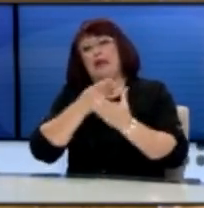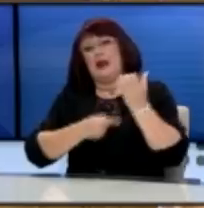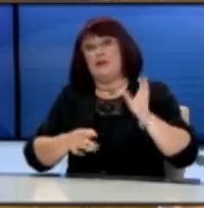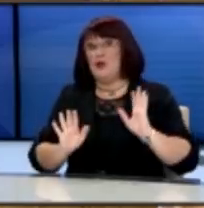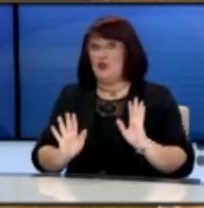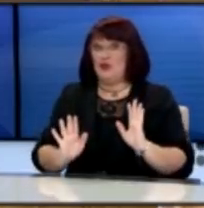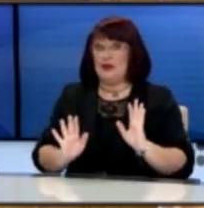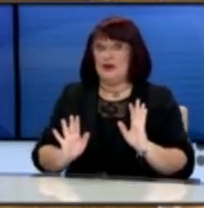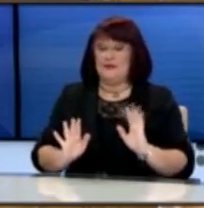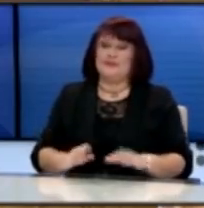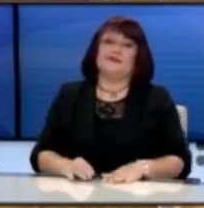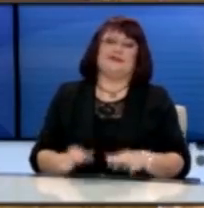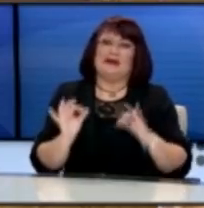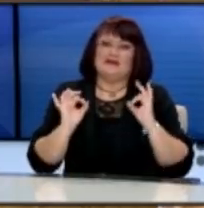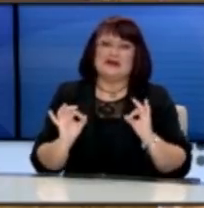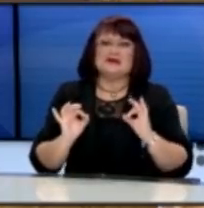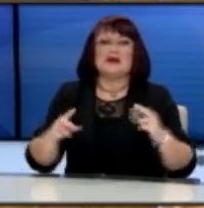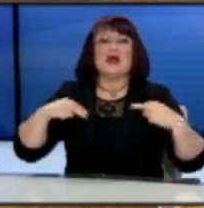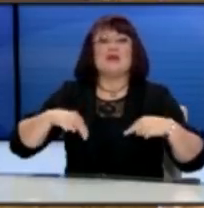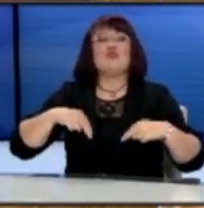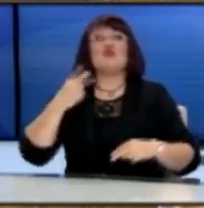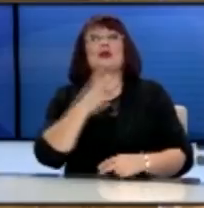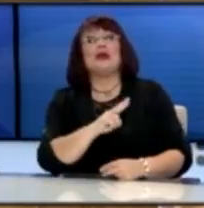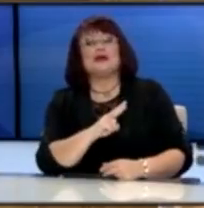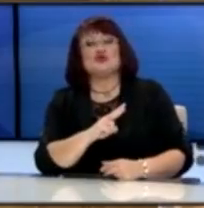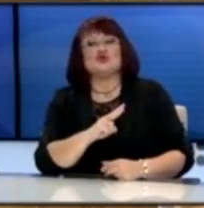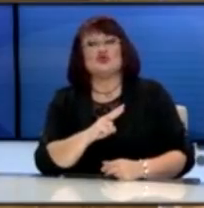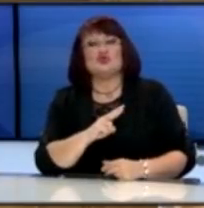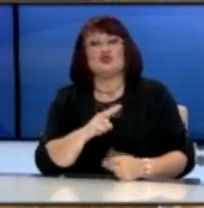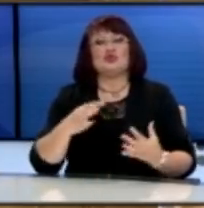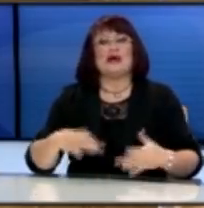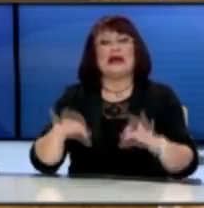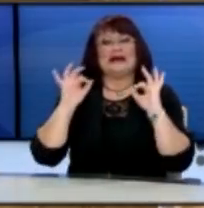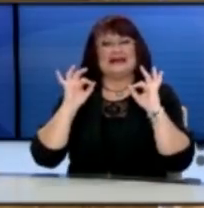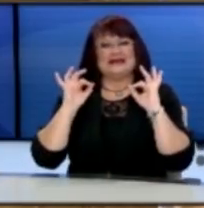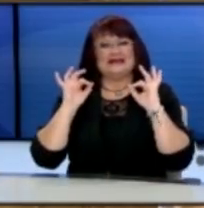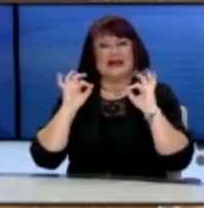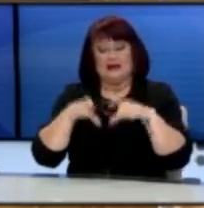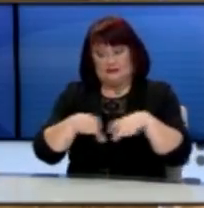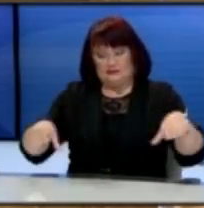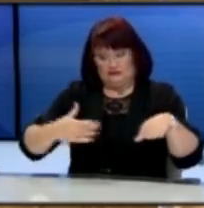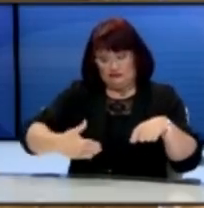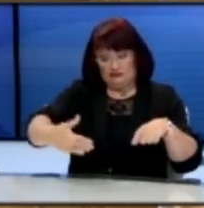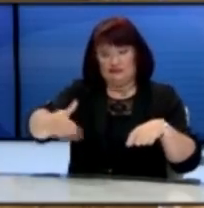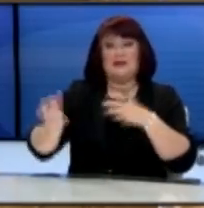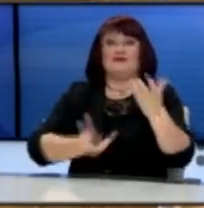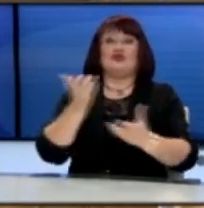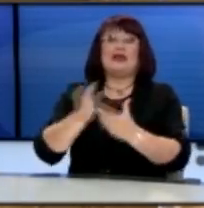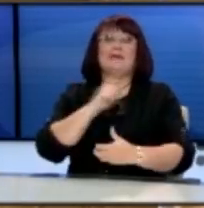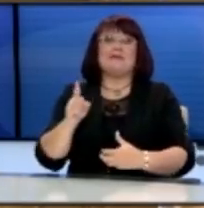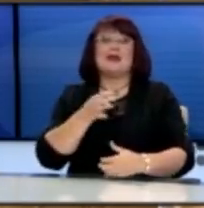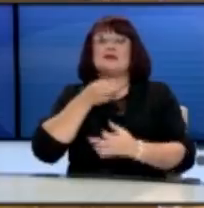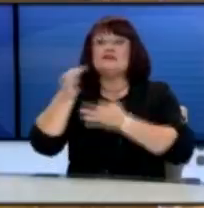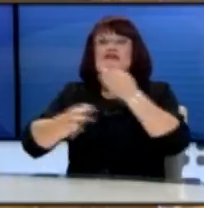παραλήψεις. Άλλωστε, οι υπουργοί σας, με την έναρξη της αντιπυρικής περίοδου, διαβεβαίωναν